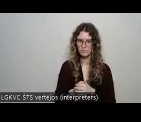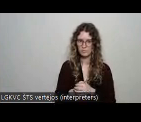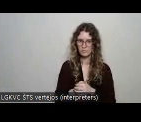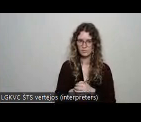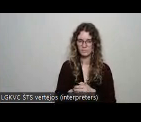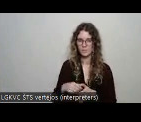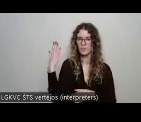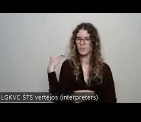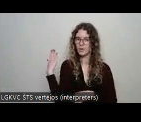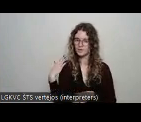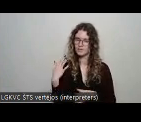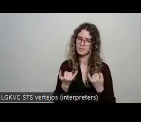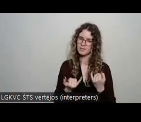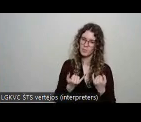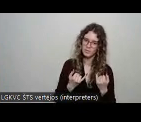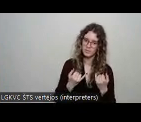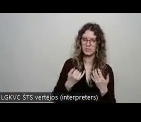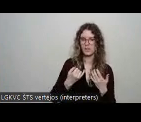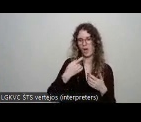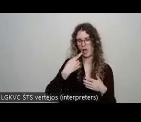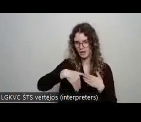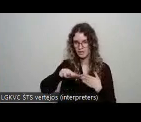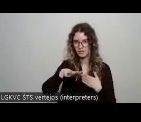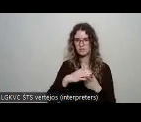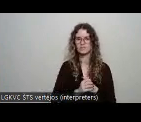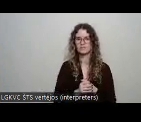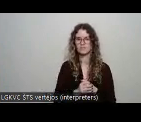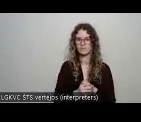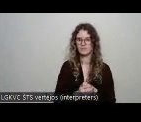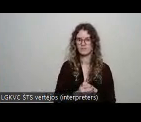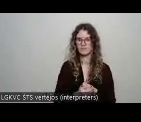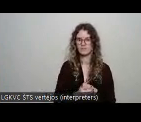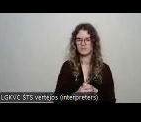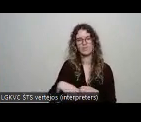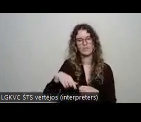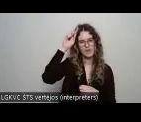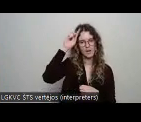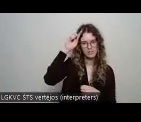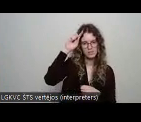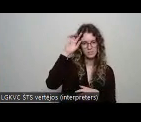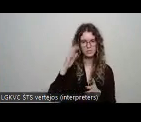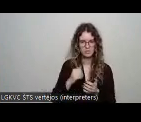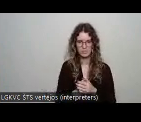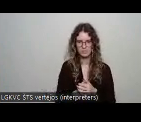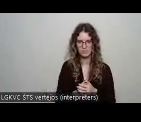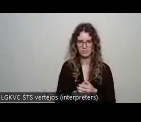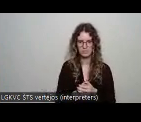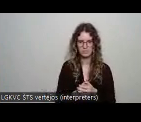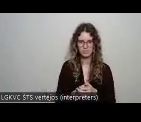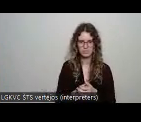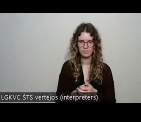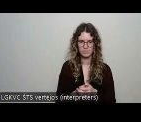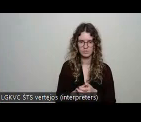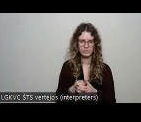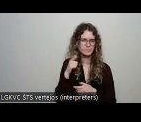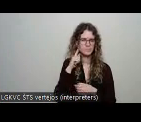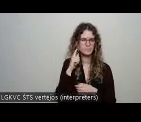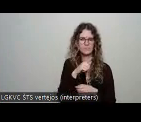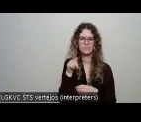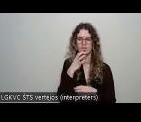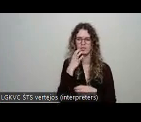praeitis, dabartis, ateitis, tautos, taip pat valstybės. Kai kas sako, kodėl kreipti dėmesį į praeitį, kam